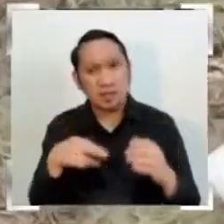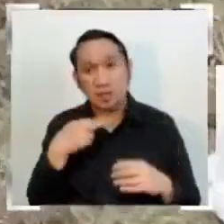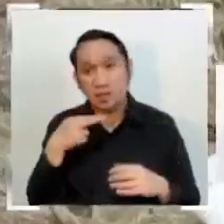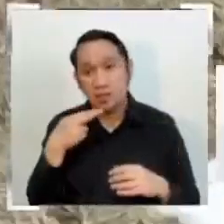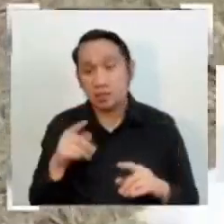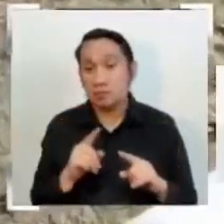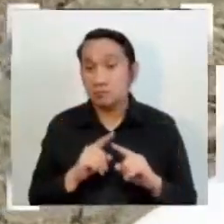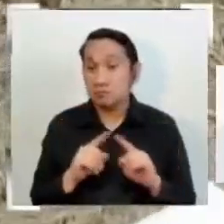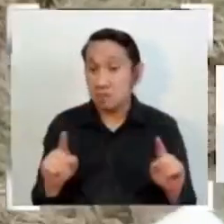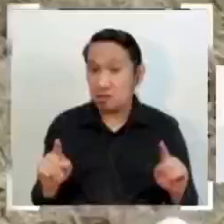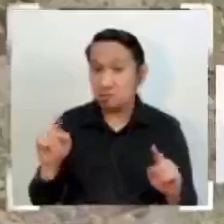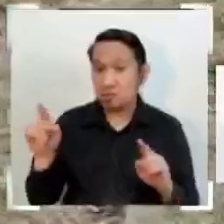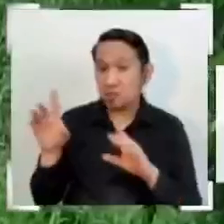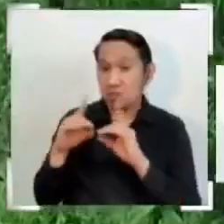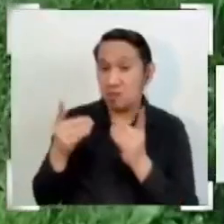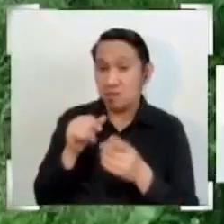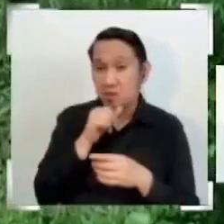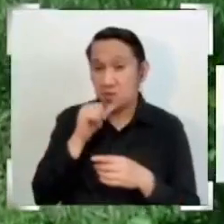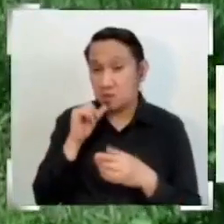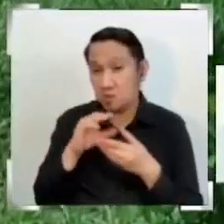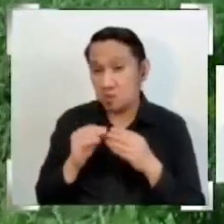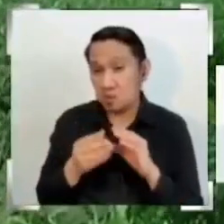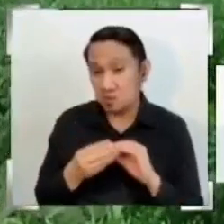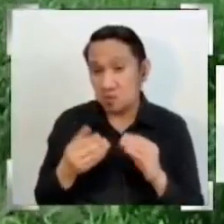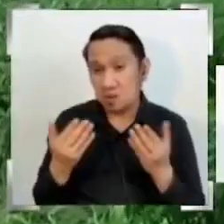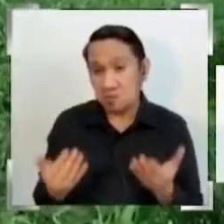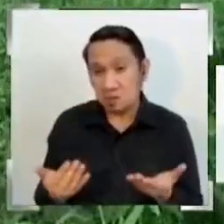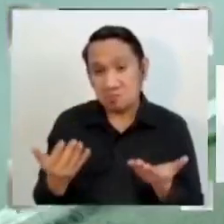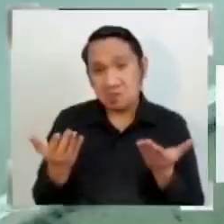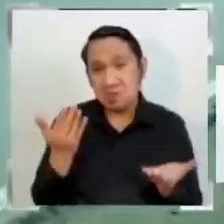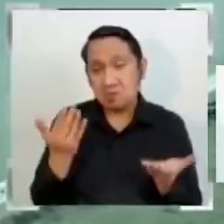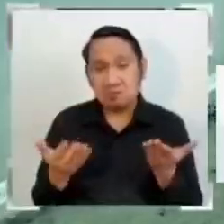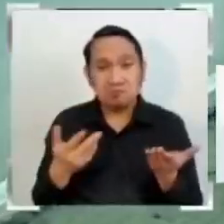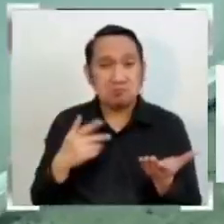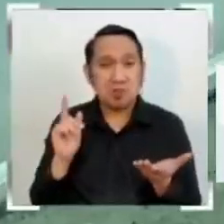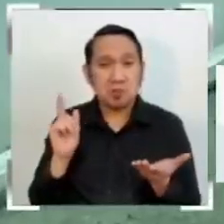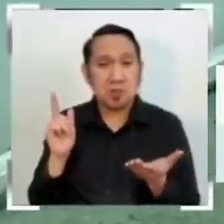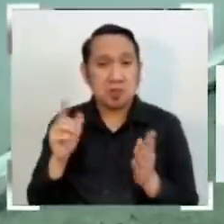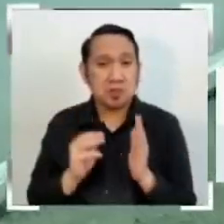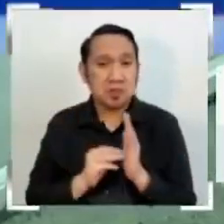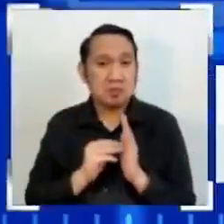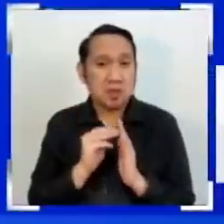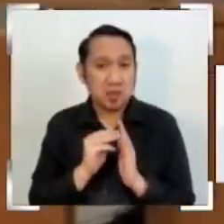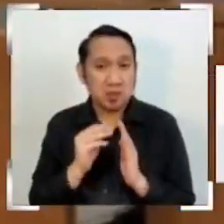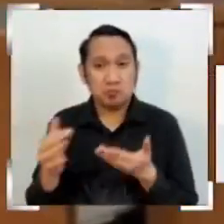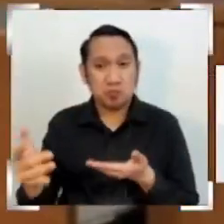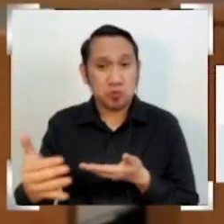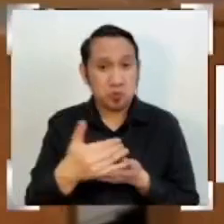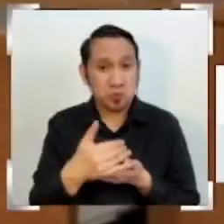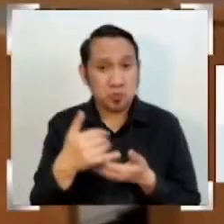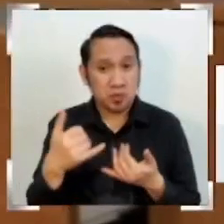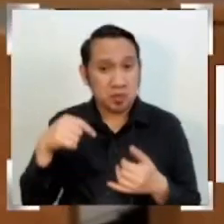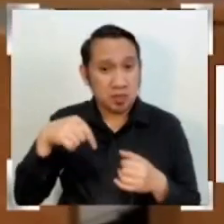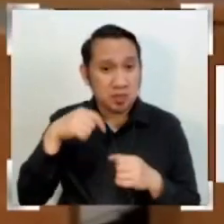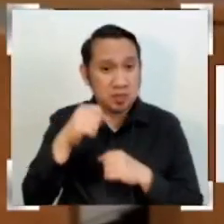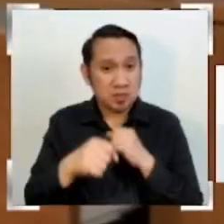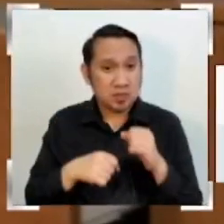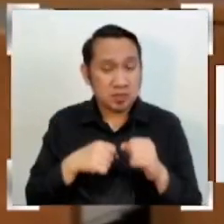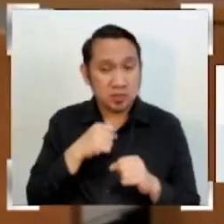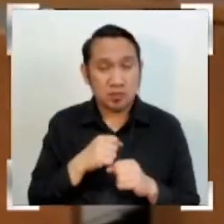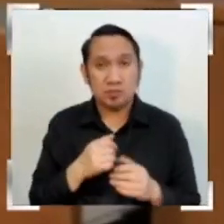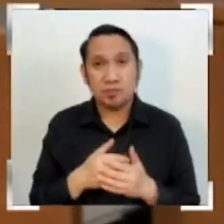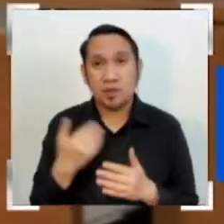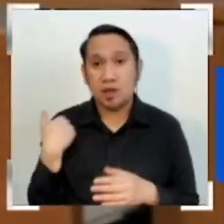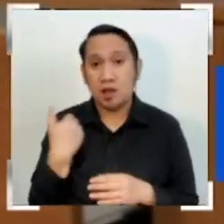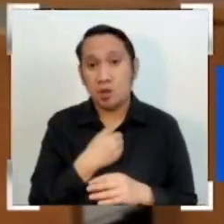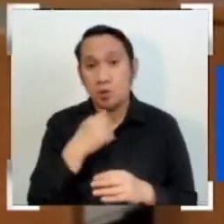DA, lalampas ang kabuuang ani ng bansa ng 20 million metric tons ngayong taon. Ang ating projection sa